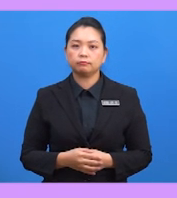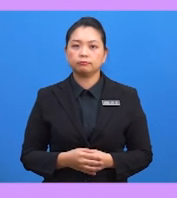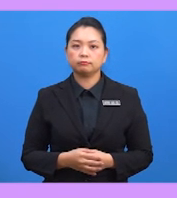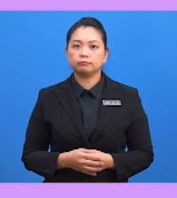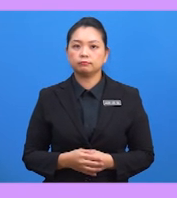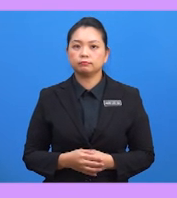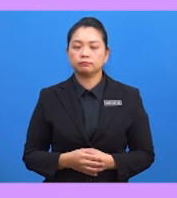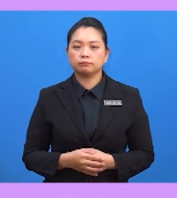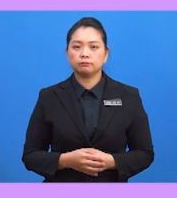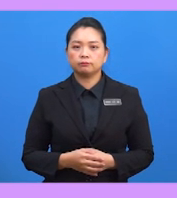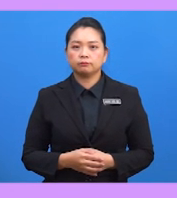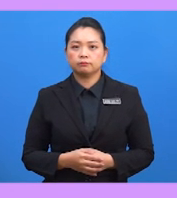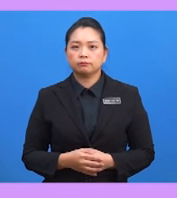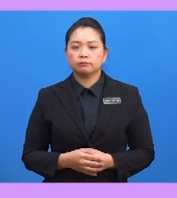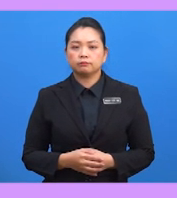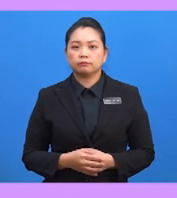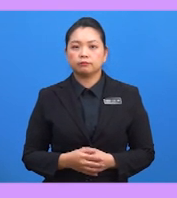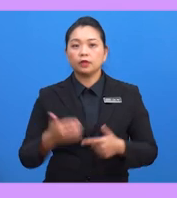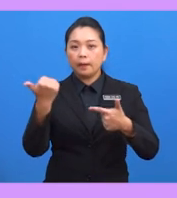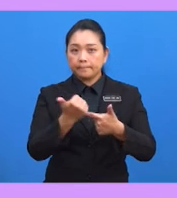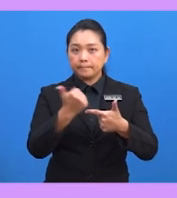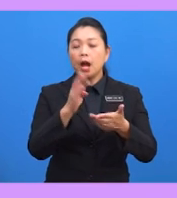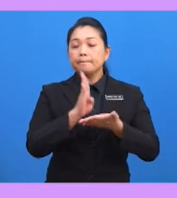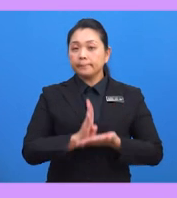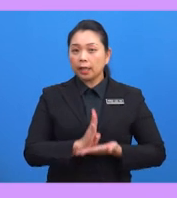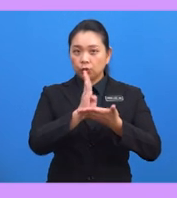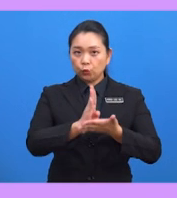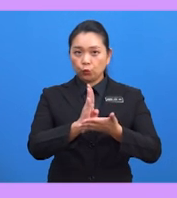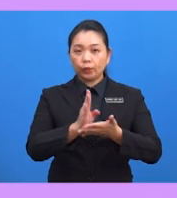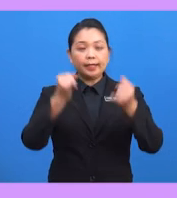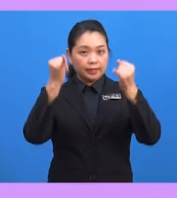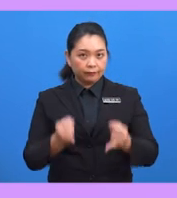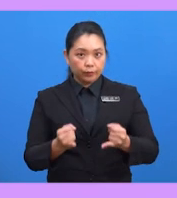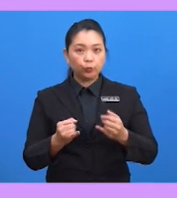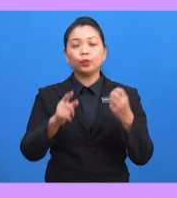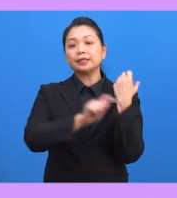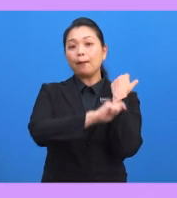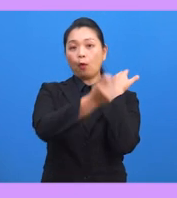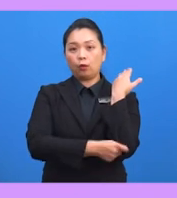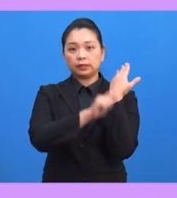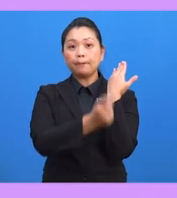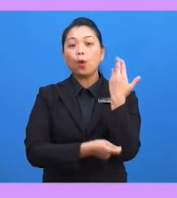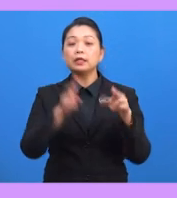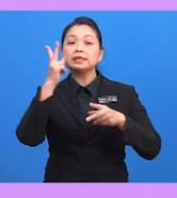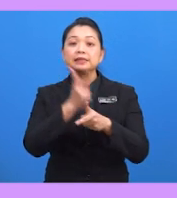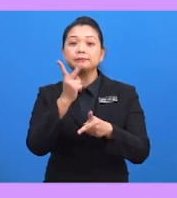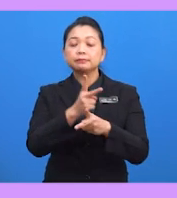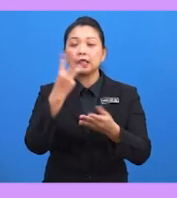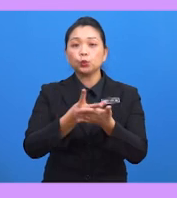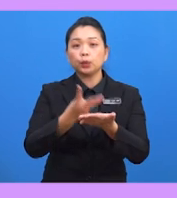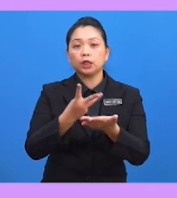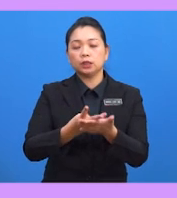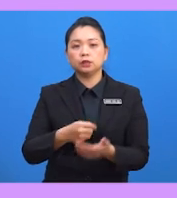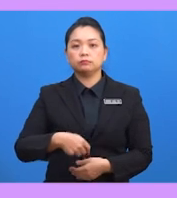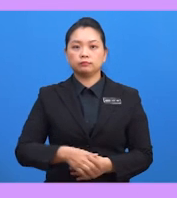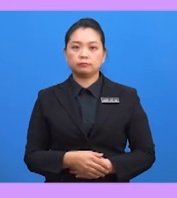Kedua, belanjawan peribadi membantu individu menabung. Sebahagian daripada pendapatan boleh